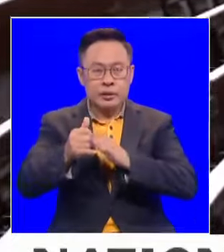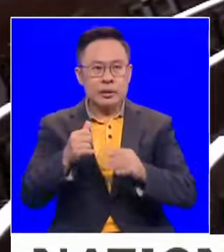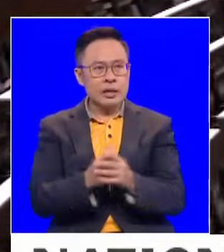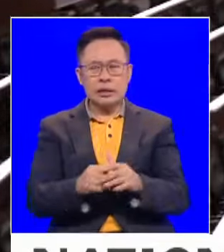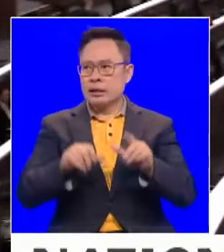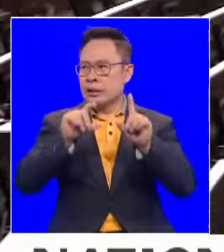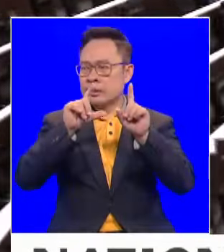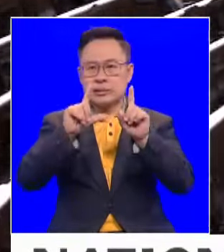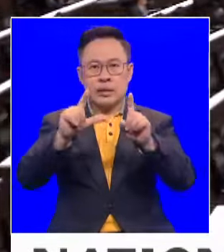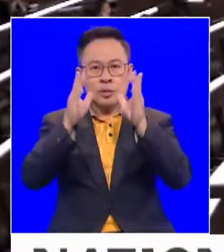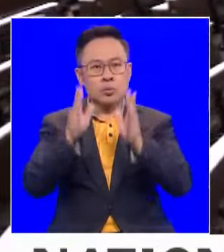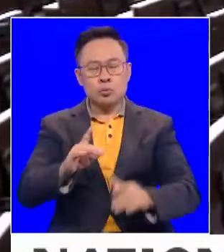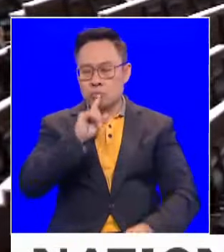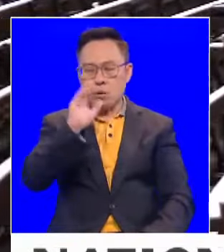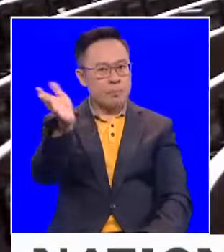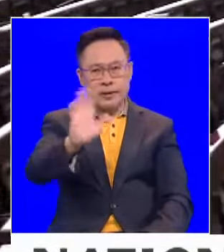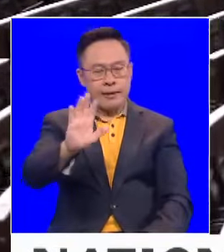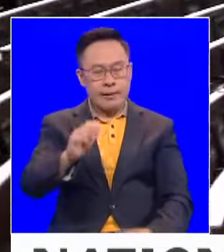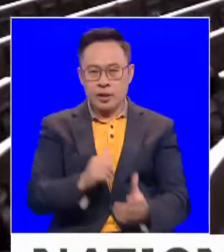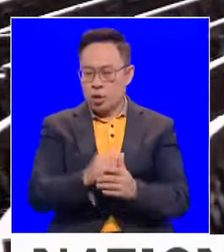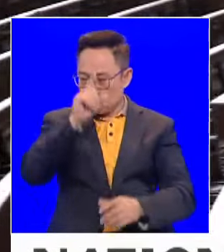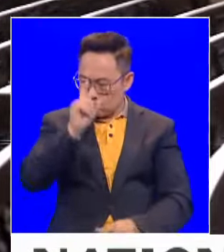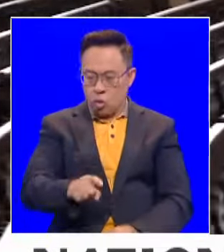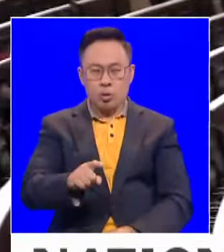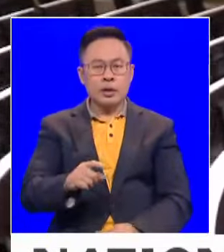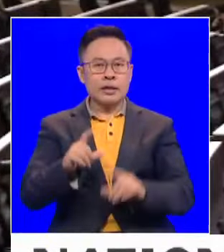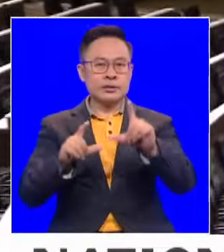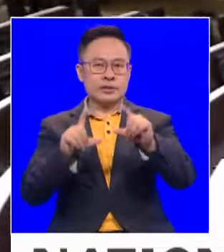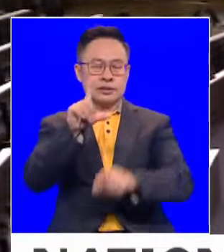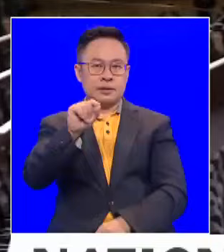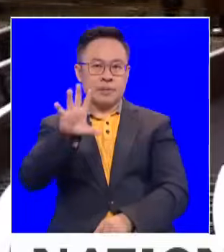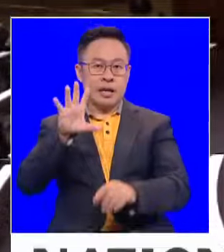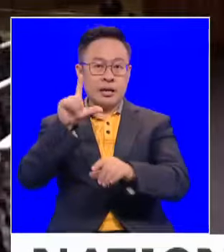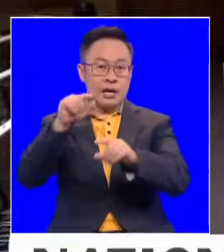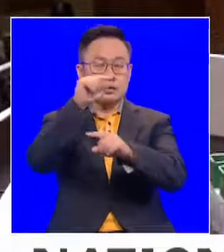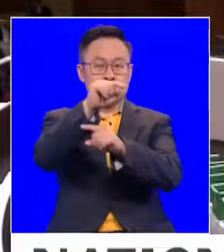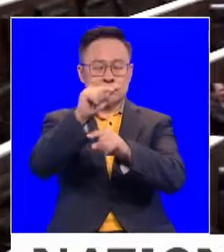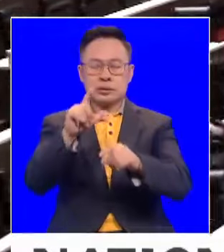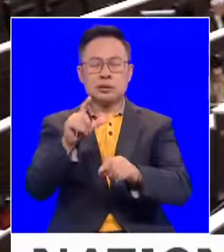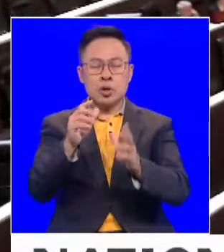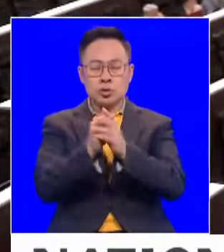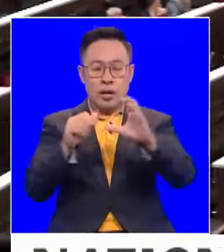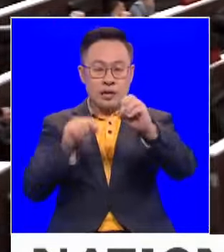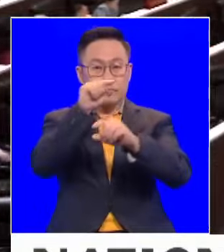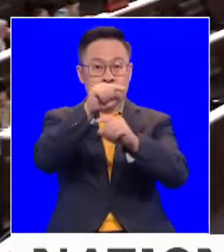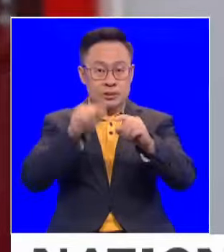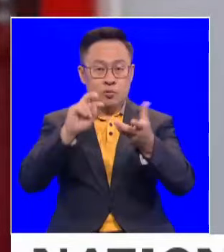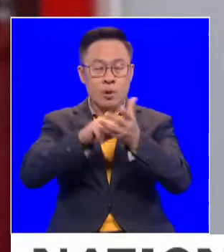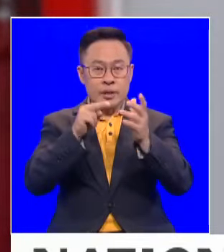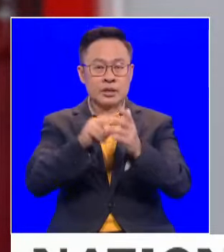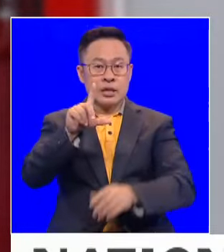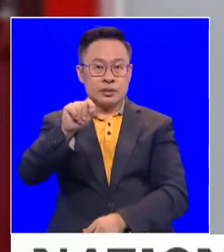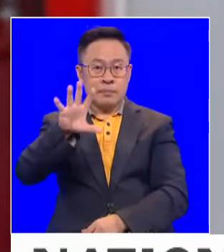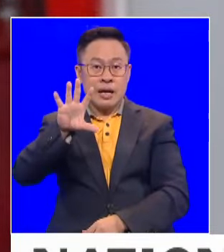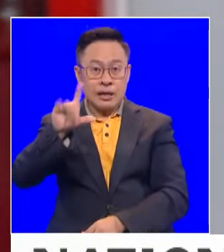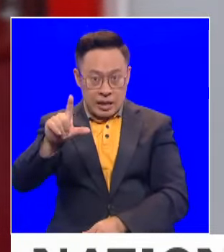500,000จาก 50ล้านเบอกมันก็ไม่เหมาะหรรือเปล่าแต่อีกคนนึงครับคุณอังคนานีรไพจิตรบอกไม่เห็นด้วยอ่าอย่างเมื่อกี้